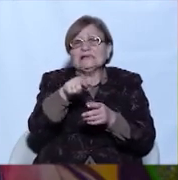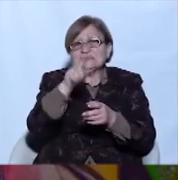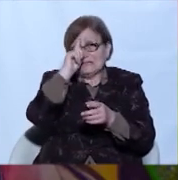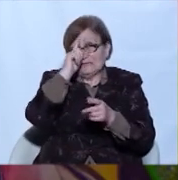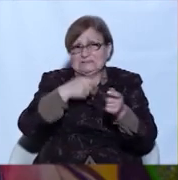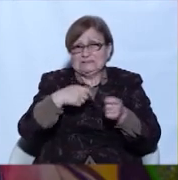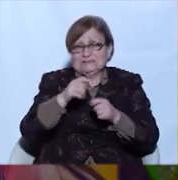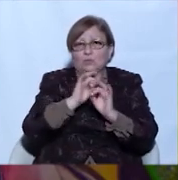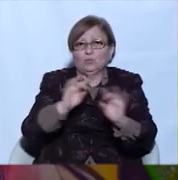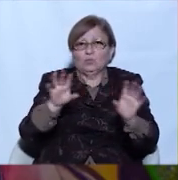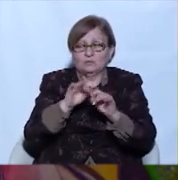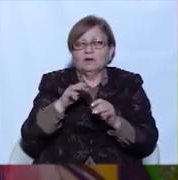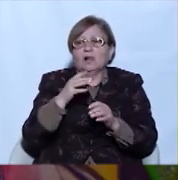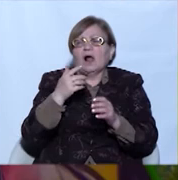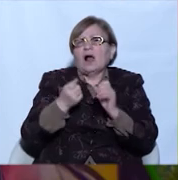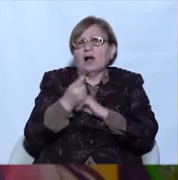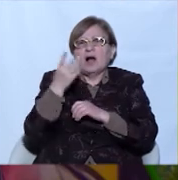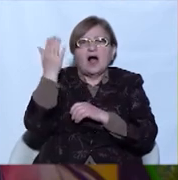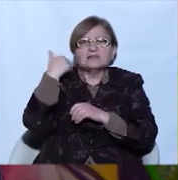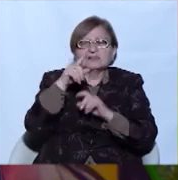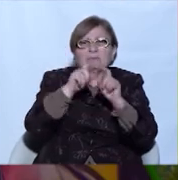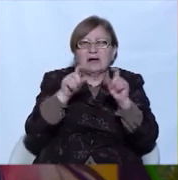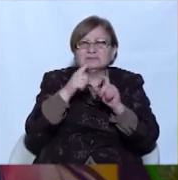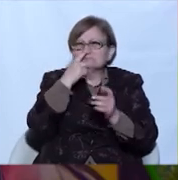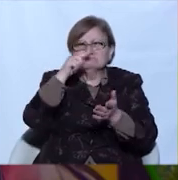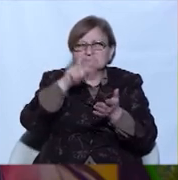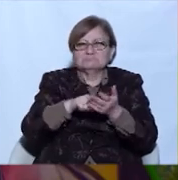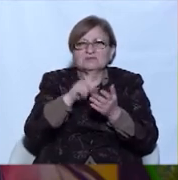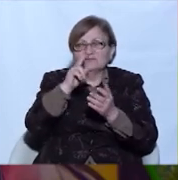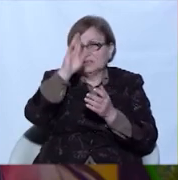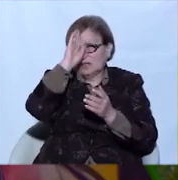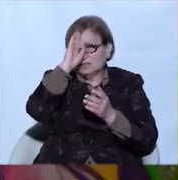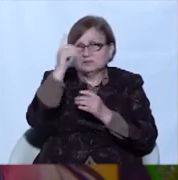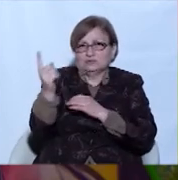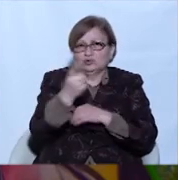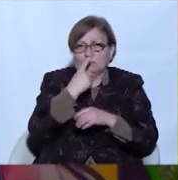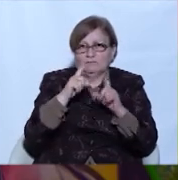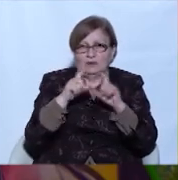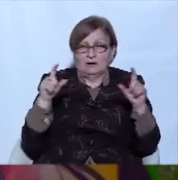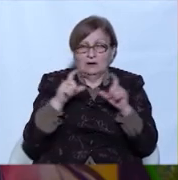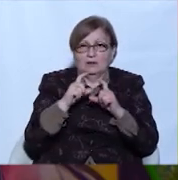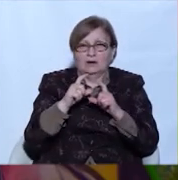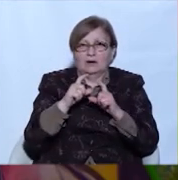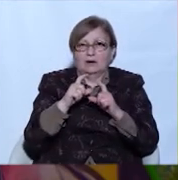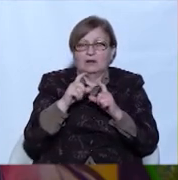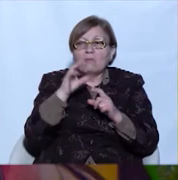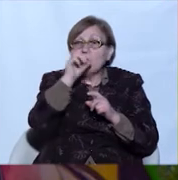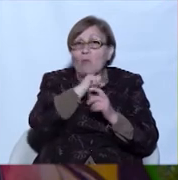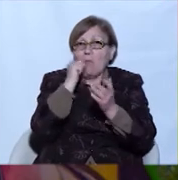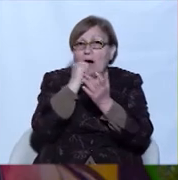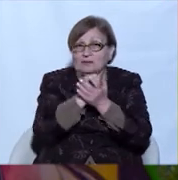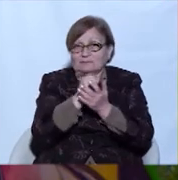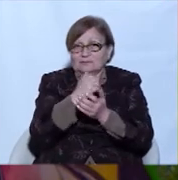მარტივ ამბავს ერთ ჩვენიერ დღეს თურმე მის მაღაზიაში შემოვიდა ვიღაც კაცი და გადაწყვიტა რაღაცების